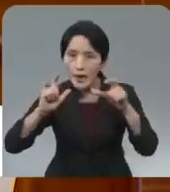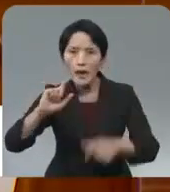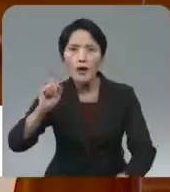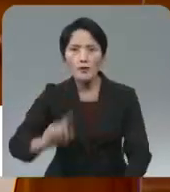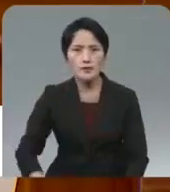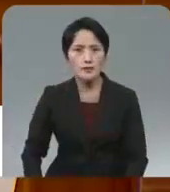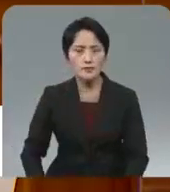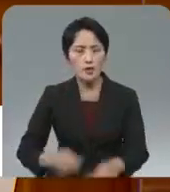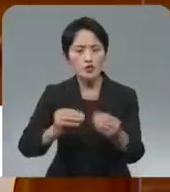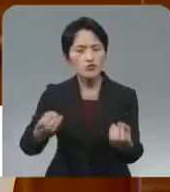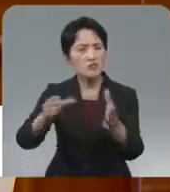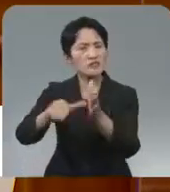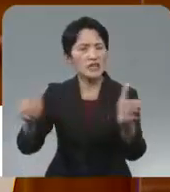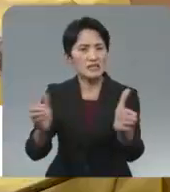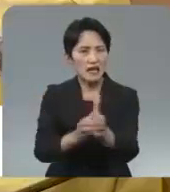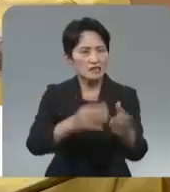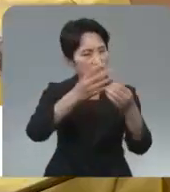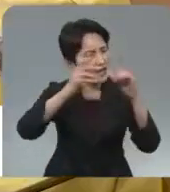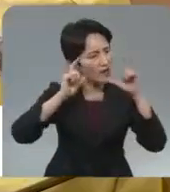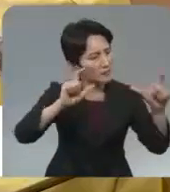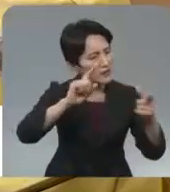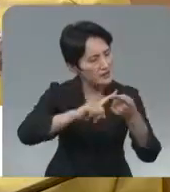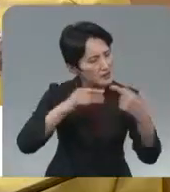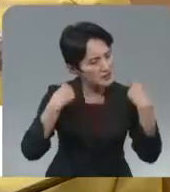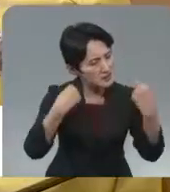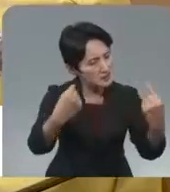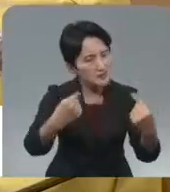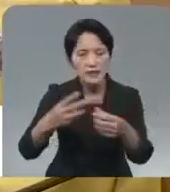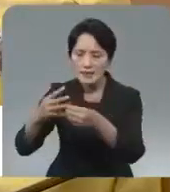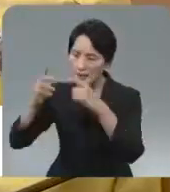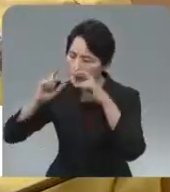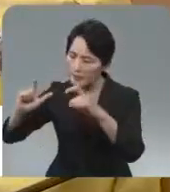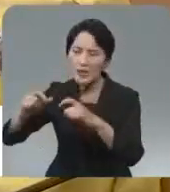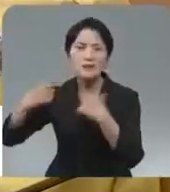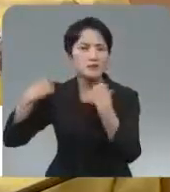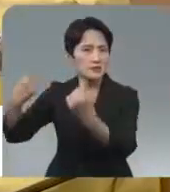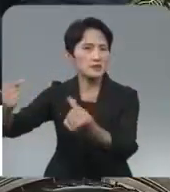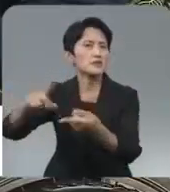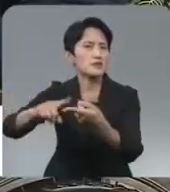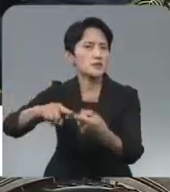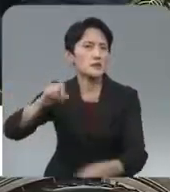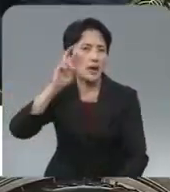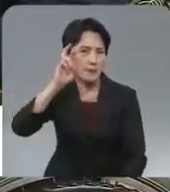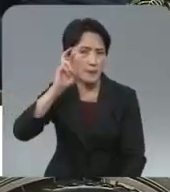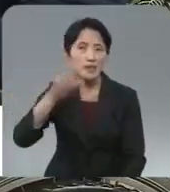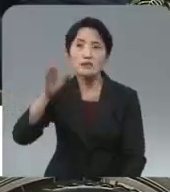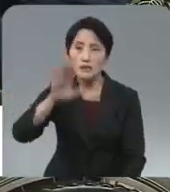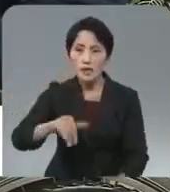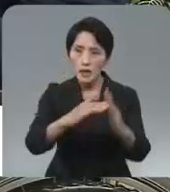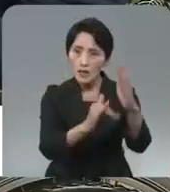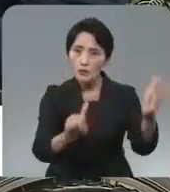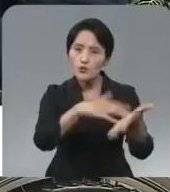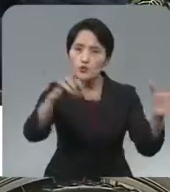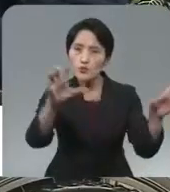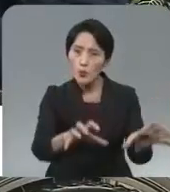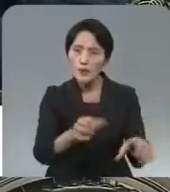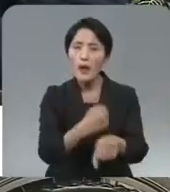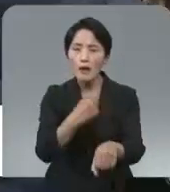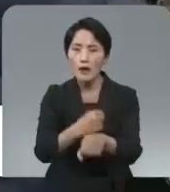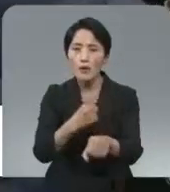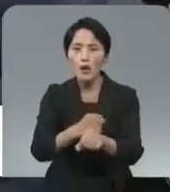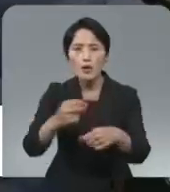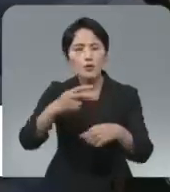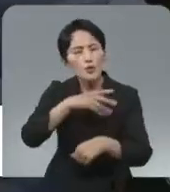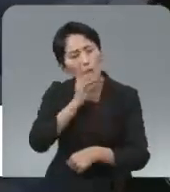особое беспокойство вызывает устойчивый рост риска заражения вариантом вируса дельта более заразного